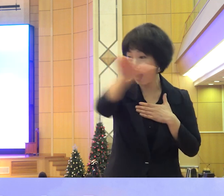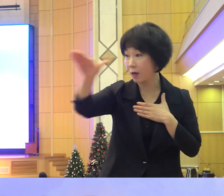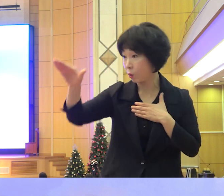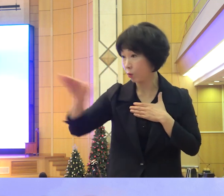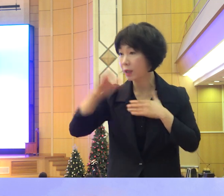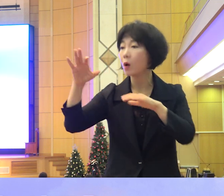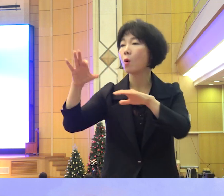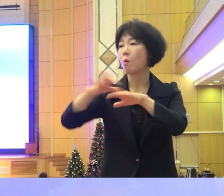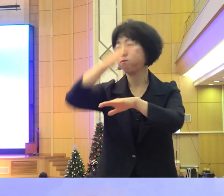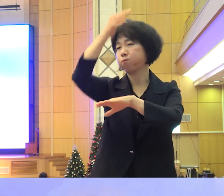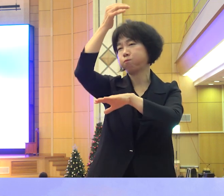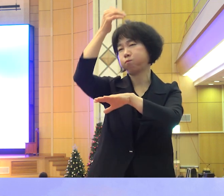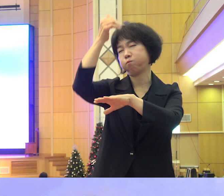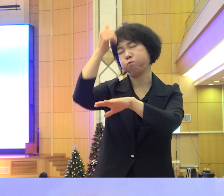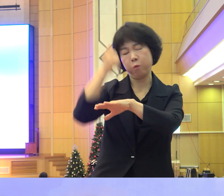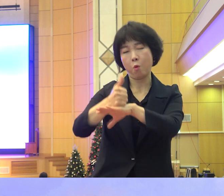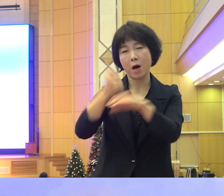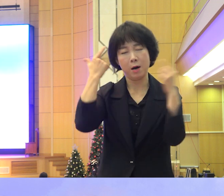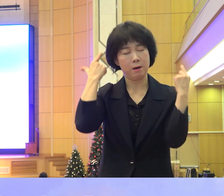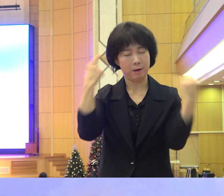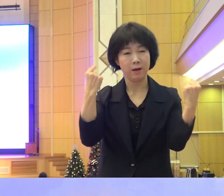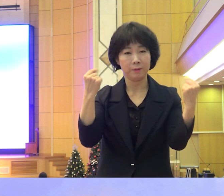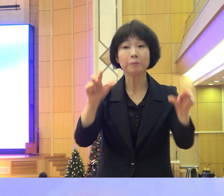우리 왕이여,